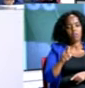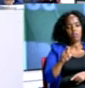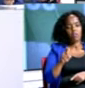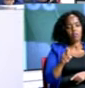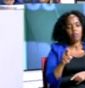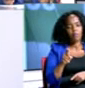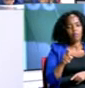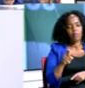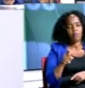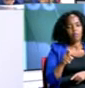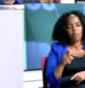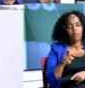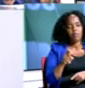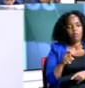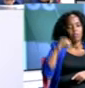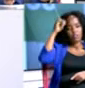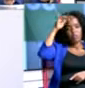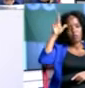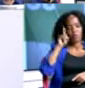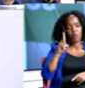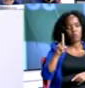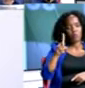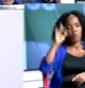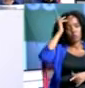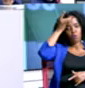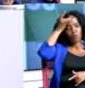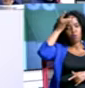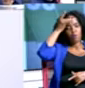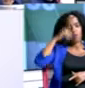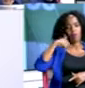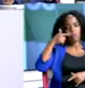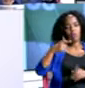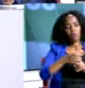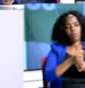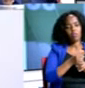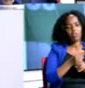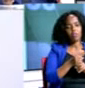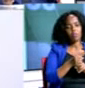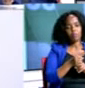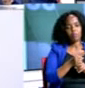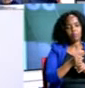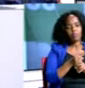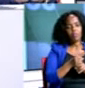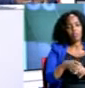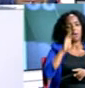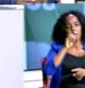sadaffaan asiirraa ka'e namni tokko dhukkuba kana godhate